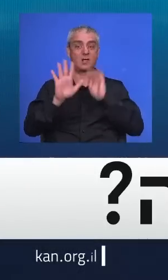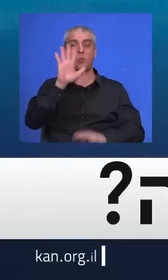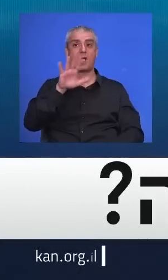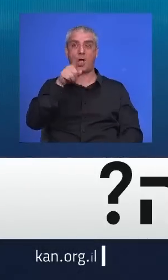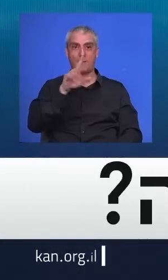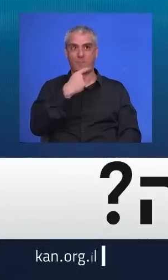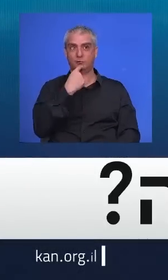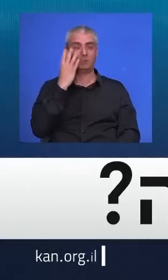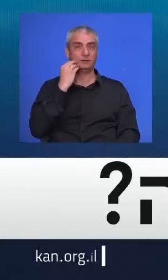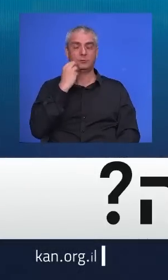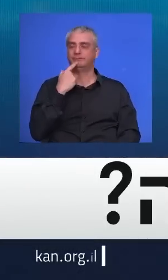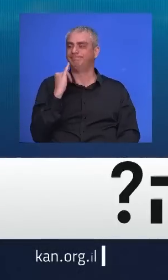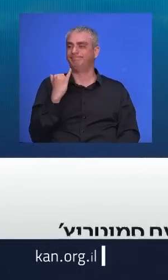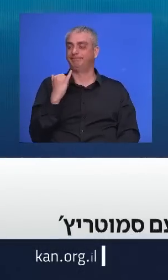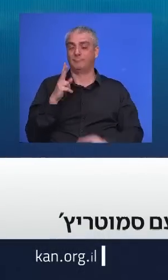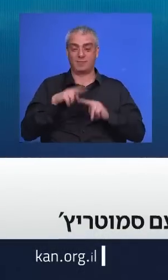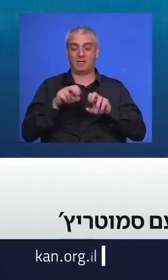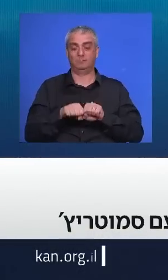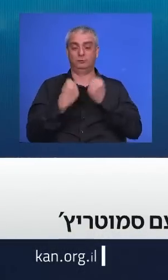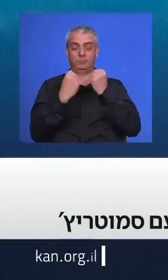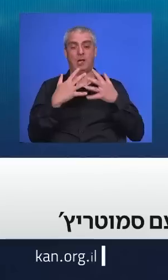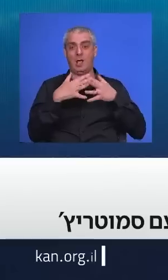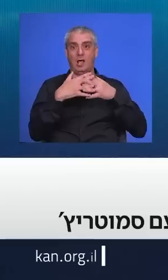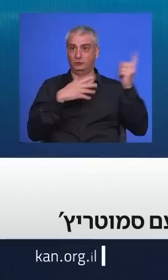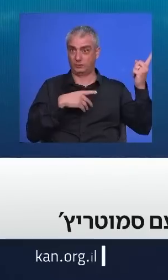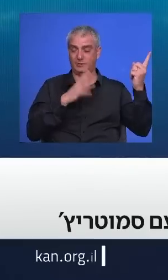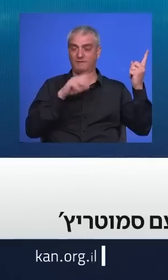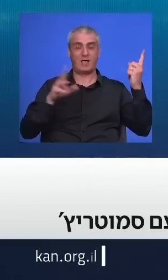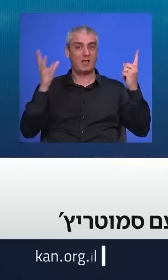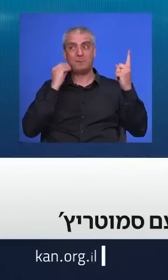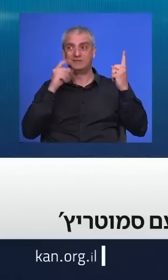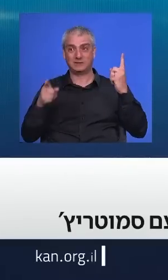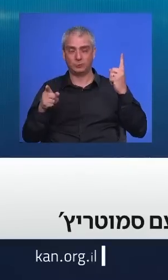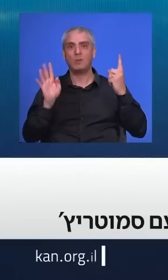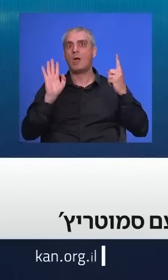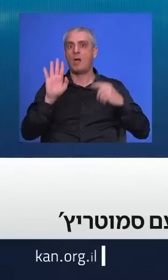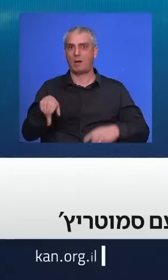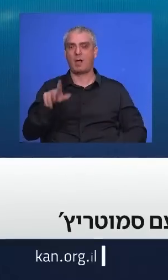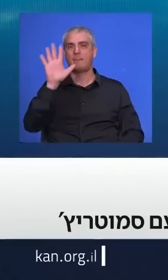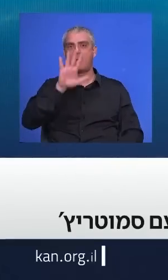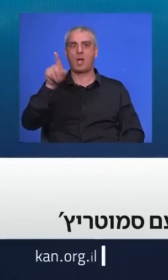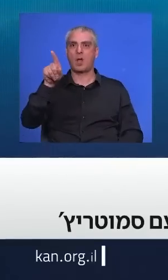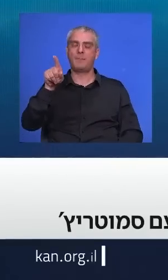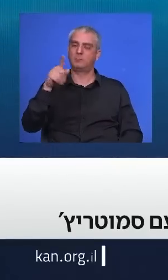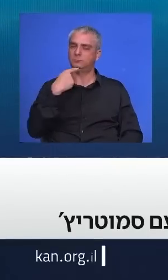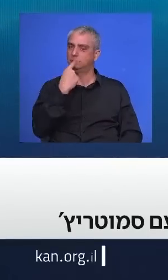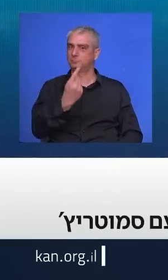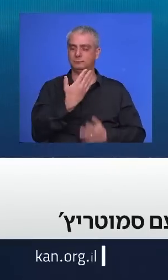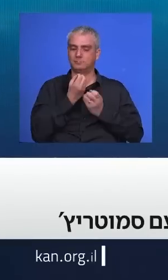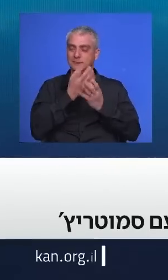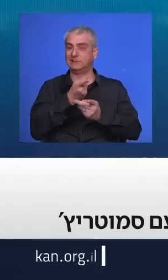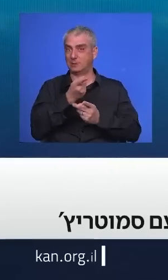של סמוטריץ'. נכון, אחרי המשבר בין ארצות הברית לבין בצלאל סמוטריץ', מתברר שגם באירופה העבירו מסר בתקופה